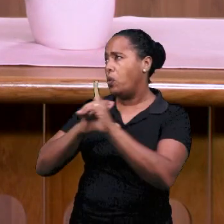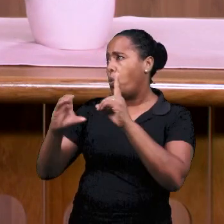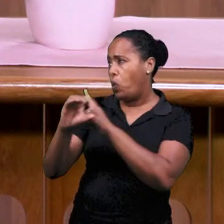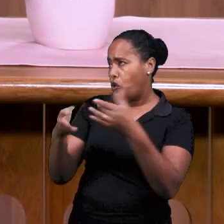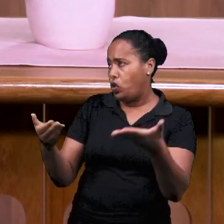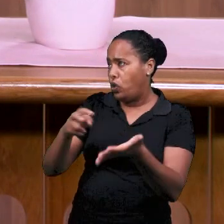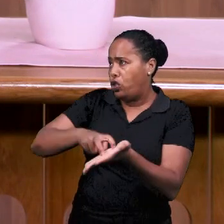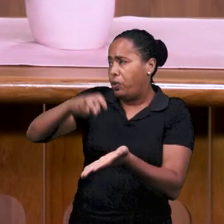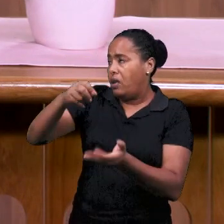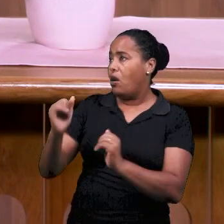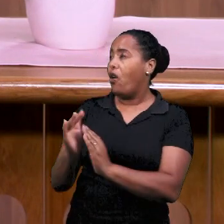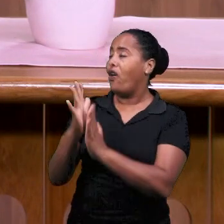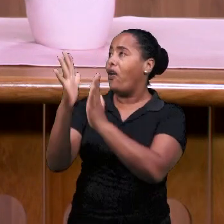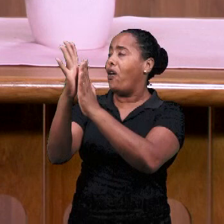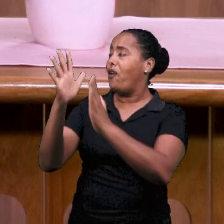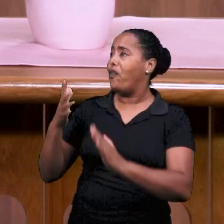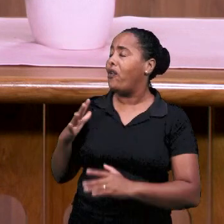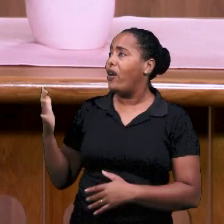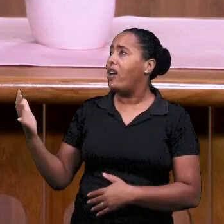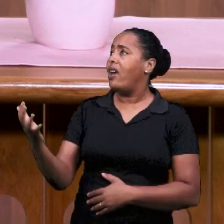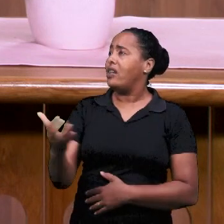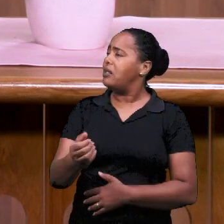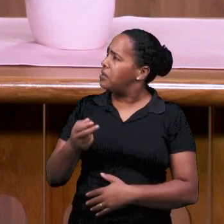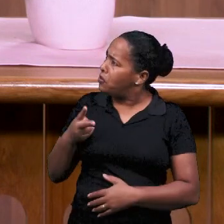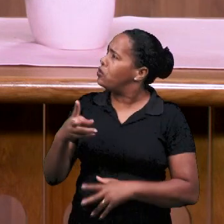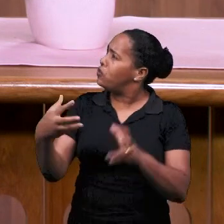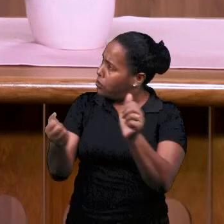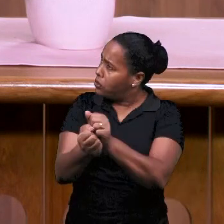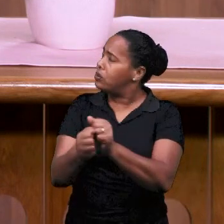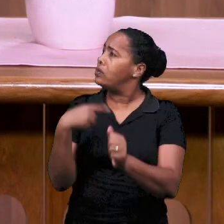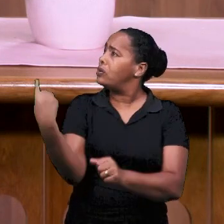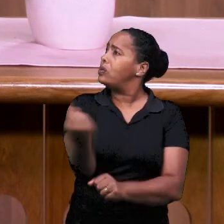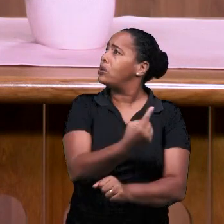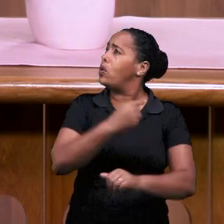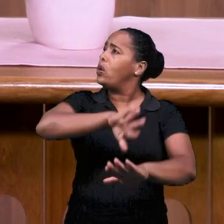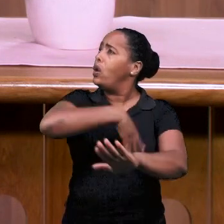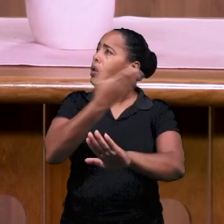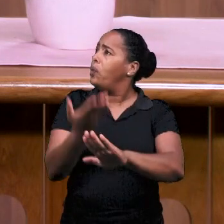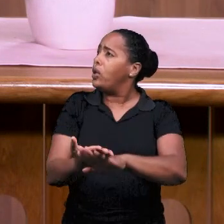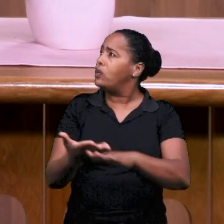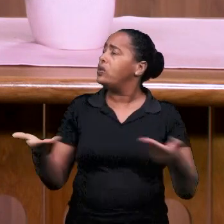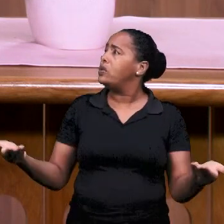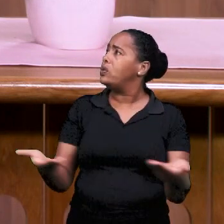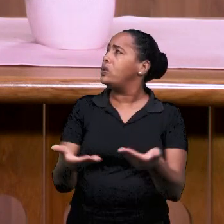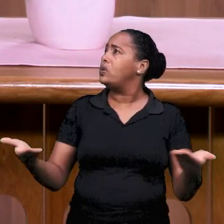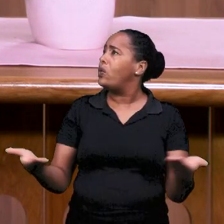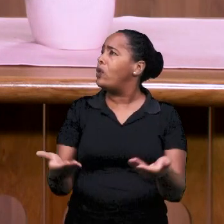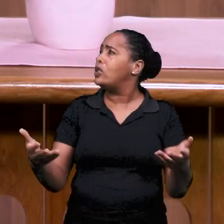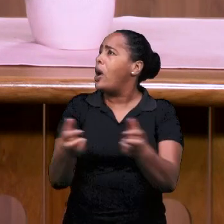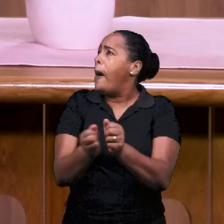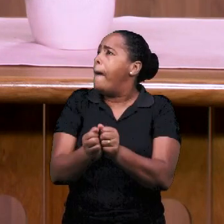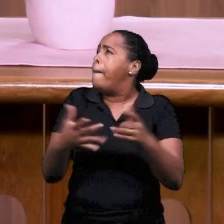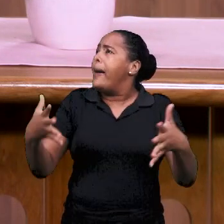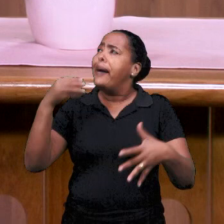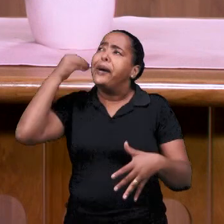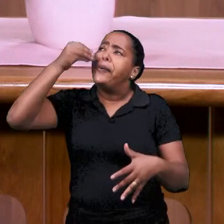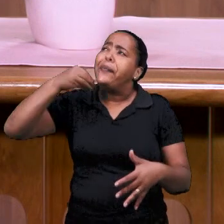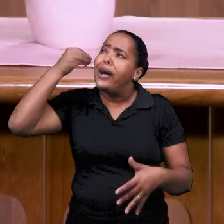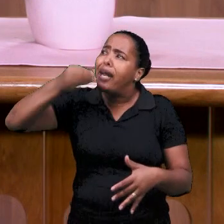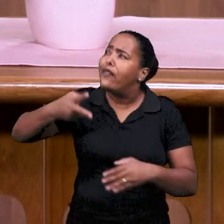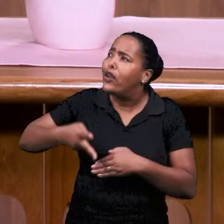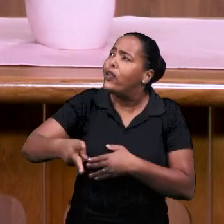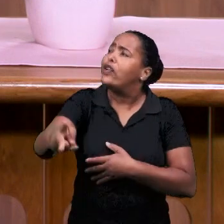autel le culte de ce matin, notre louange et notre adoration. Continue avec nous, Seigneur, le long de cette journée, et que beaucoup de